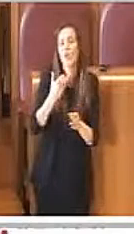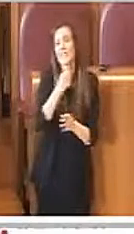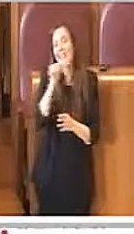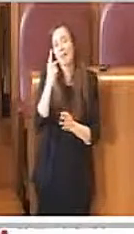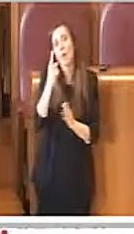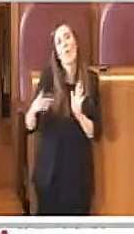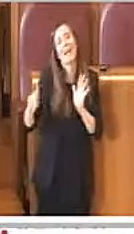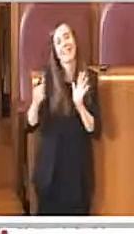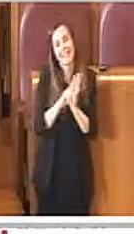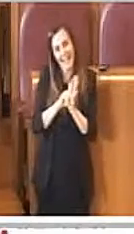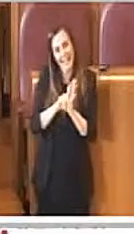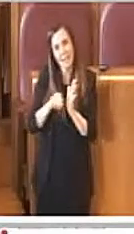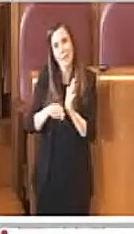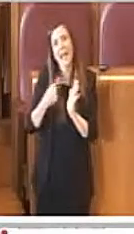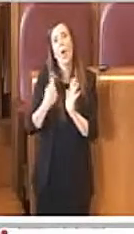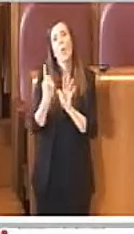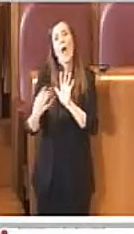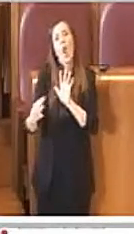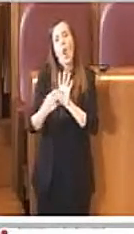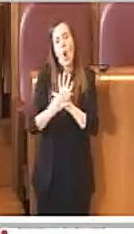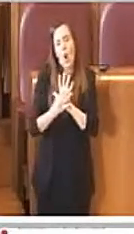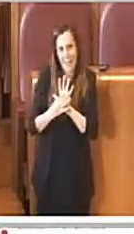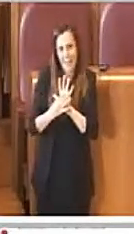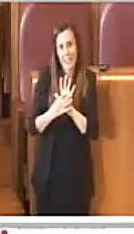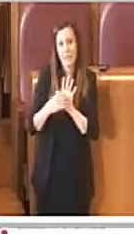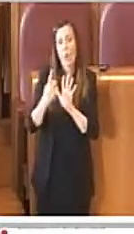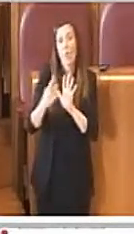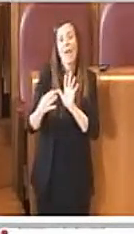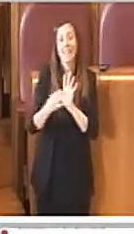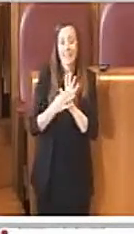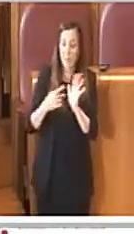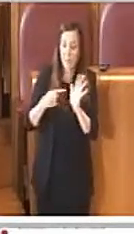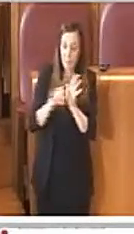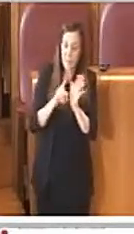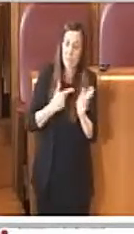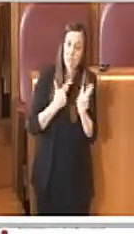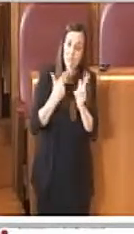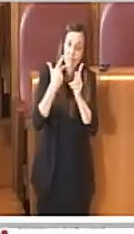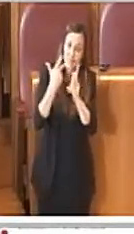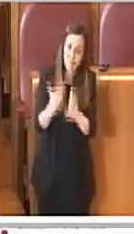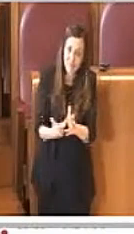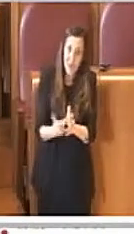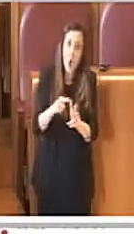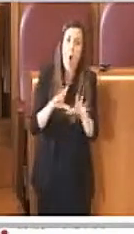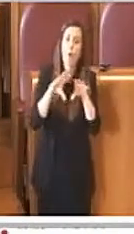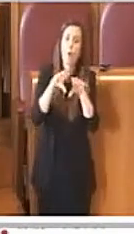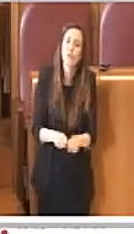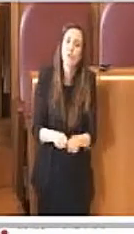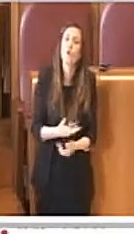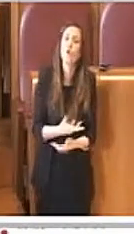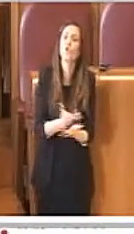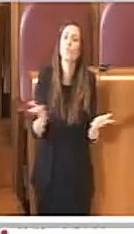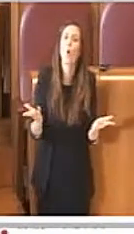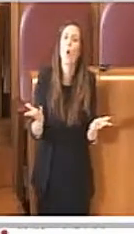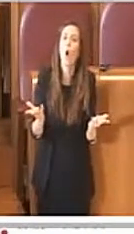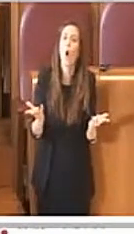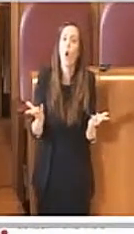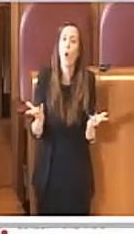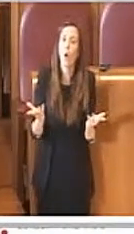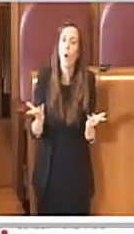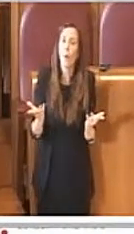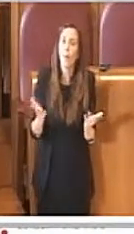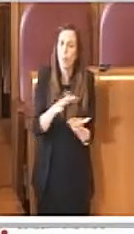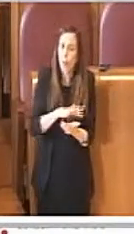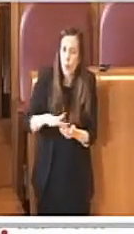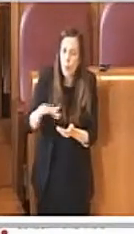e noi porteremo una delibera che sancirà che le occupazioni di suolo pubblico devono essere date subito